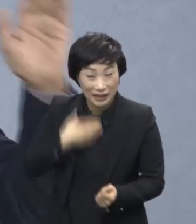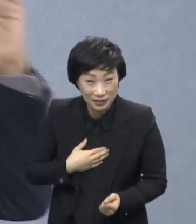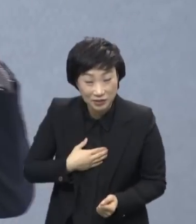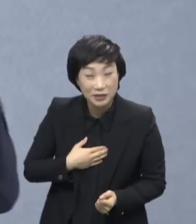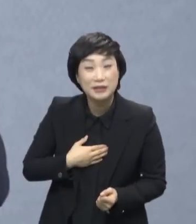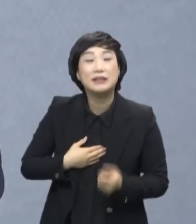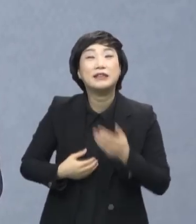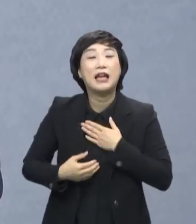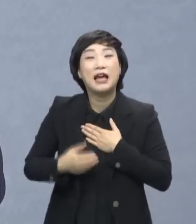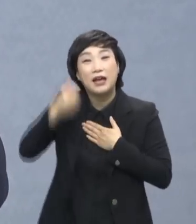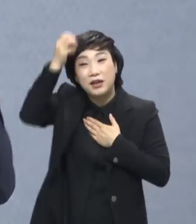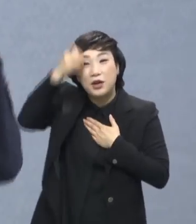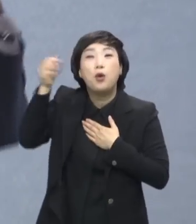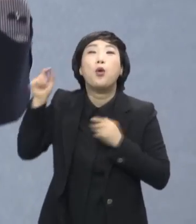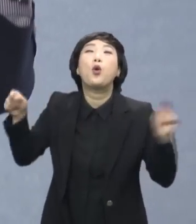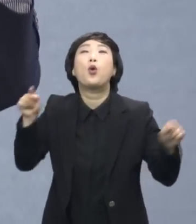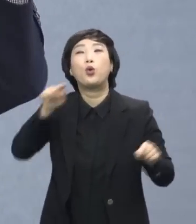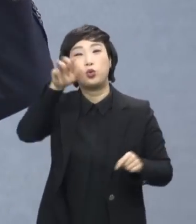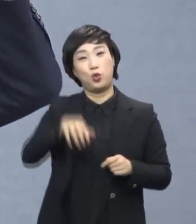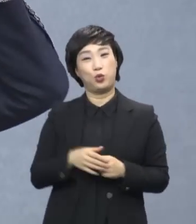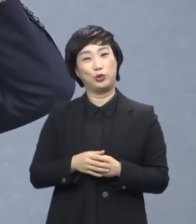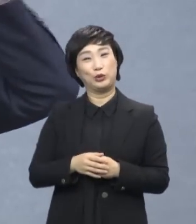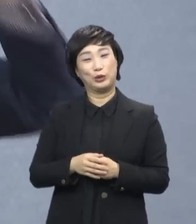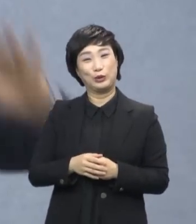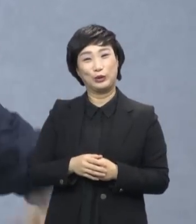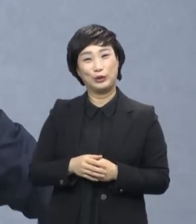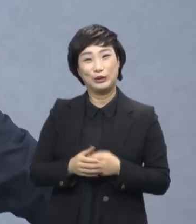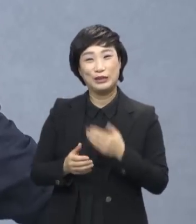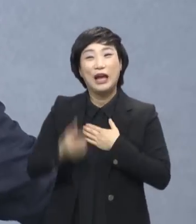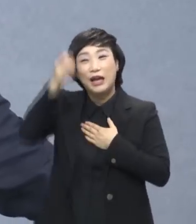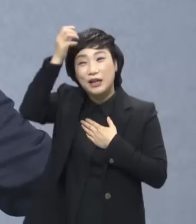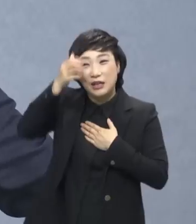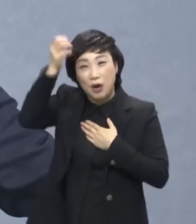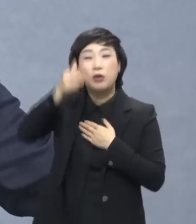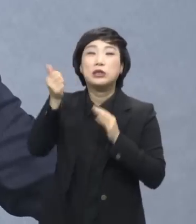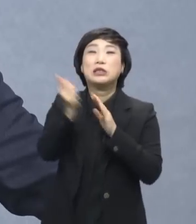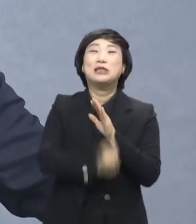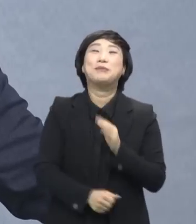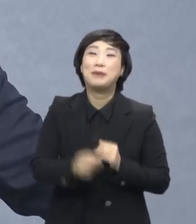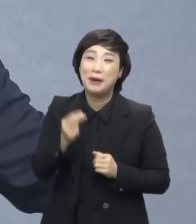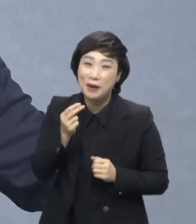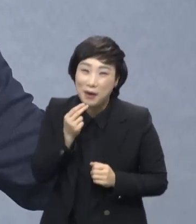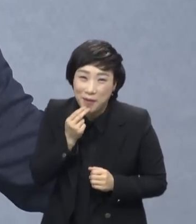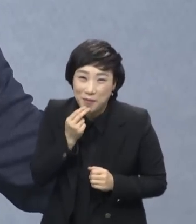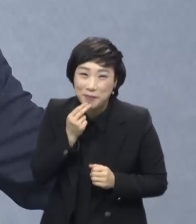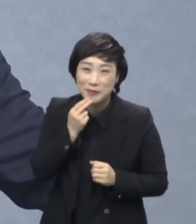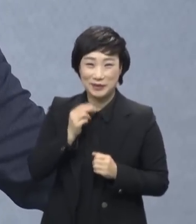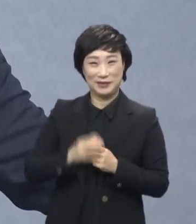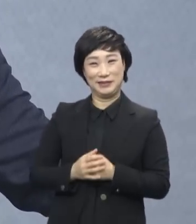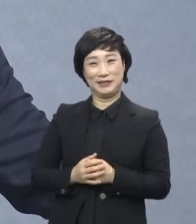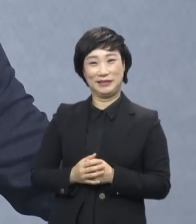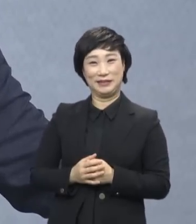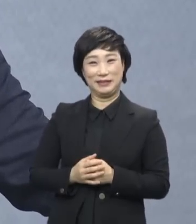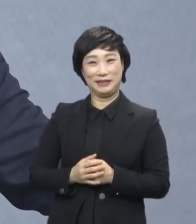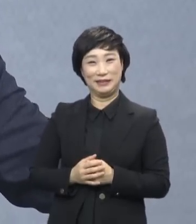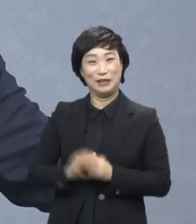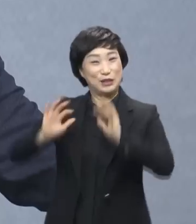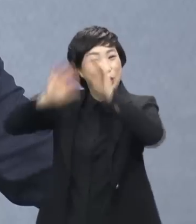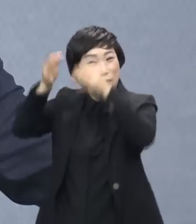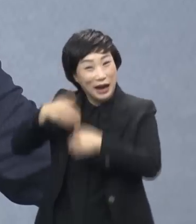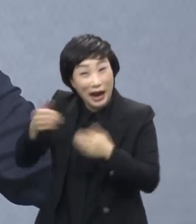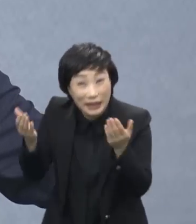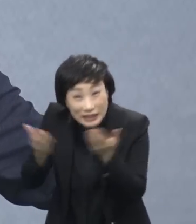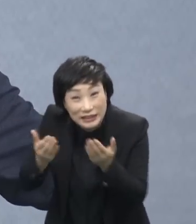그것이 내 영혼이 어떻게 되는 거요? 내 영혼이 실패하지 않는 것이다. 천국